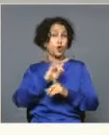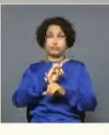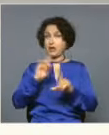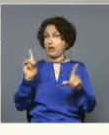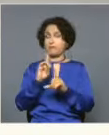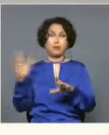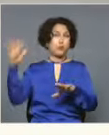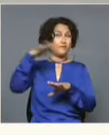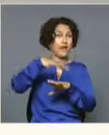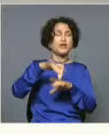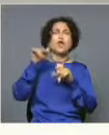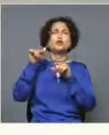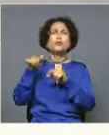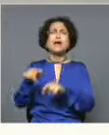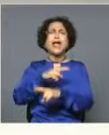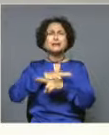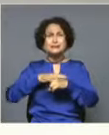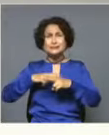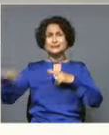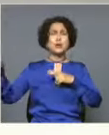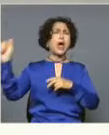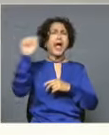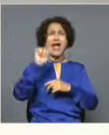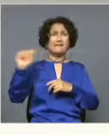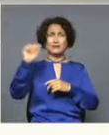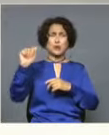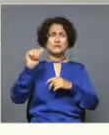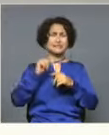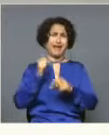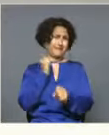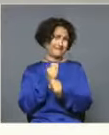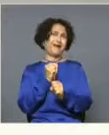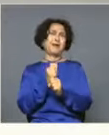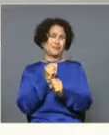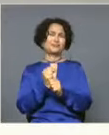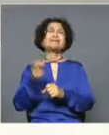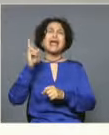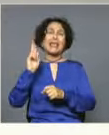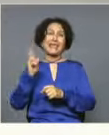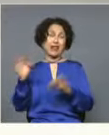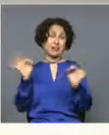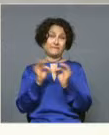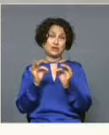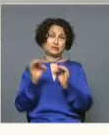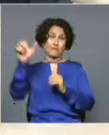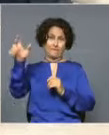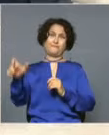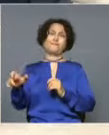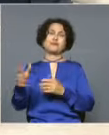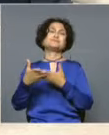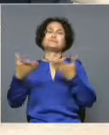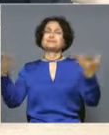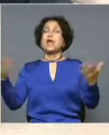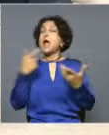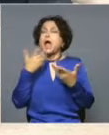Това е авторска работа, авторски шедьовър на Константин Кирил Философ. Добре, и как се стига тогава